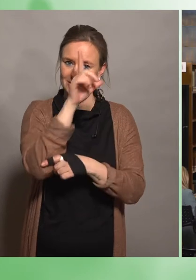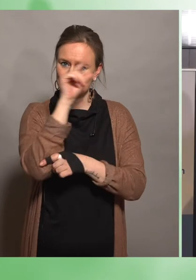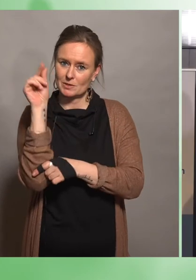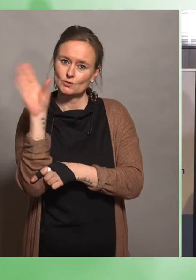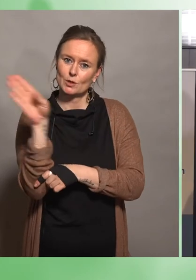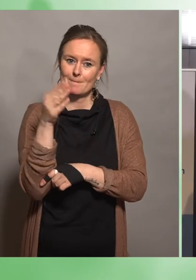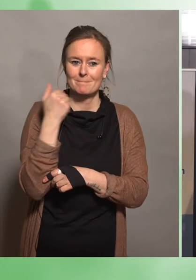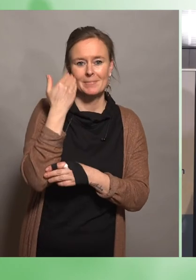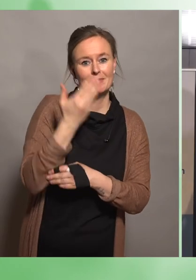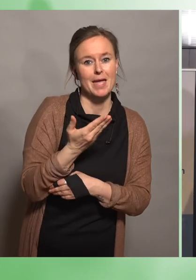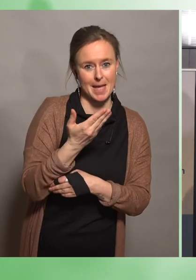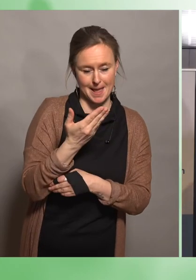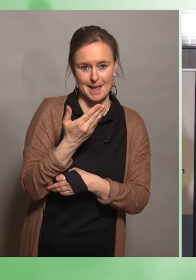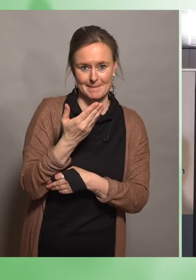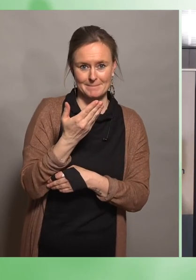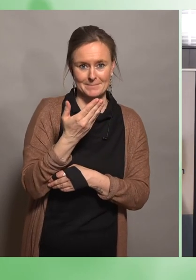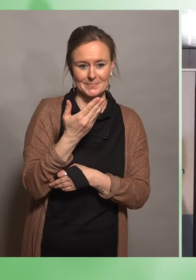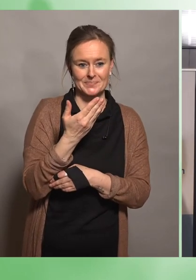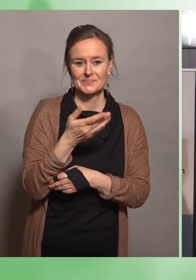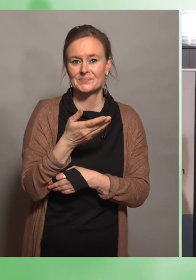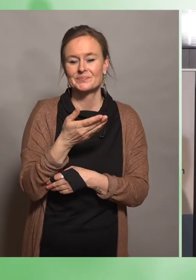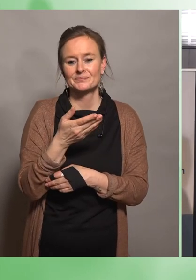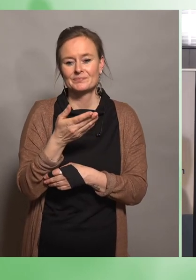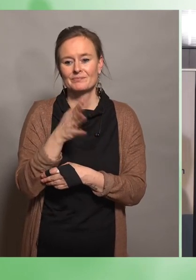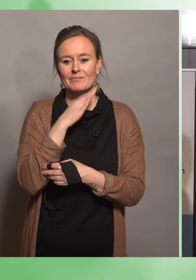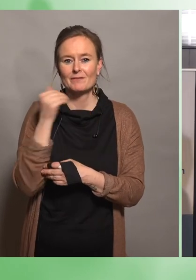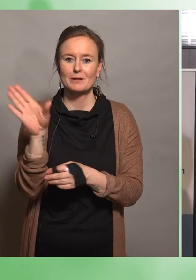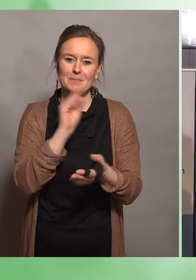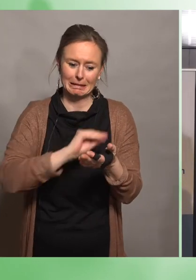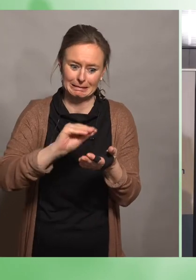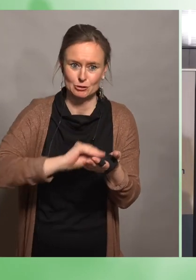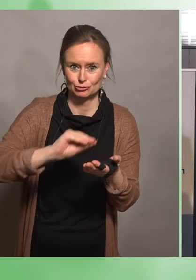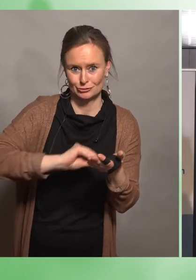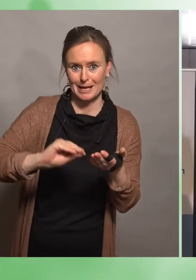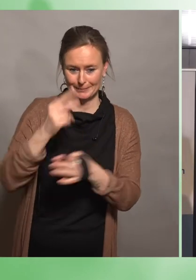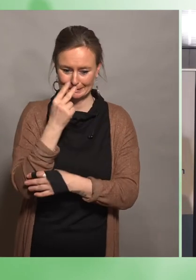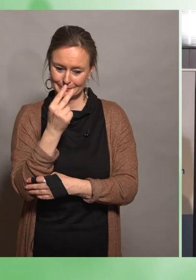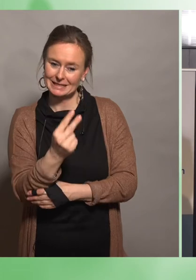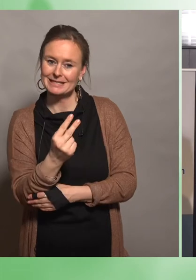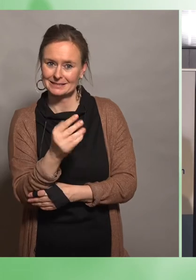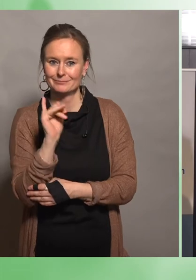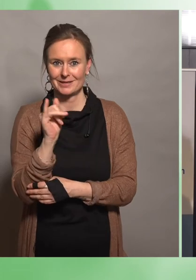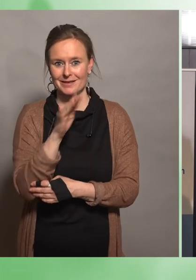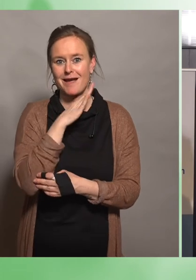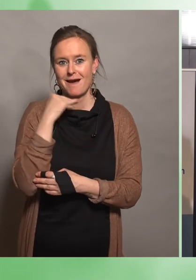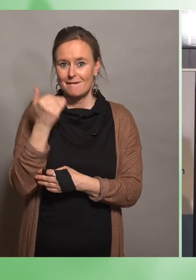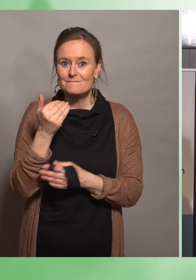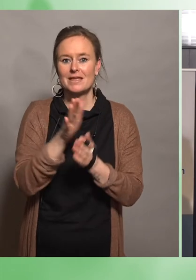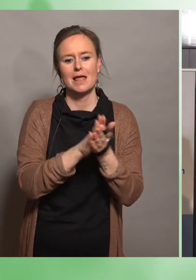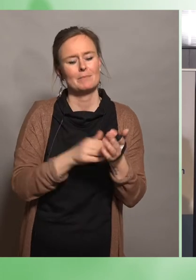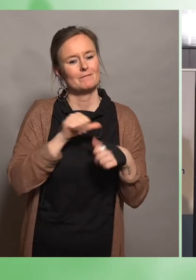allem? Sie haben da sehr viel mitgeschrieben, was ja, jetzt gesagt wurde. Ich habe unglaublich viel mitgeschrieben. Ich möchte am Anfang wirklich ein ganz, ganz